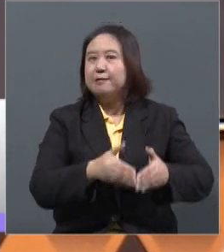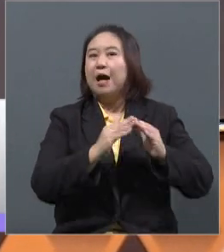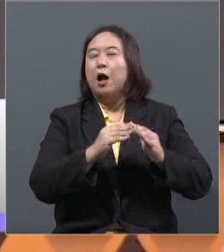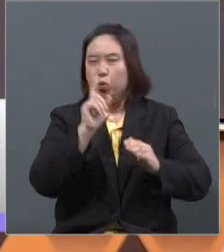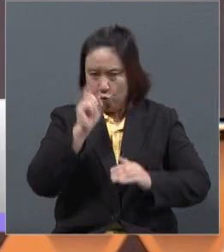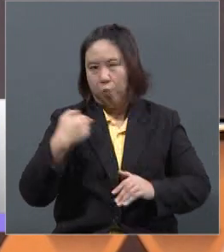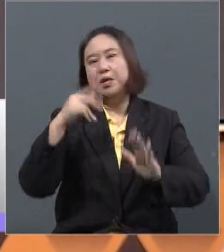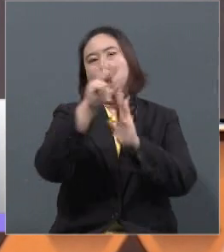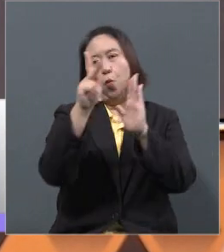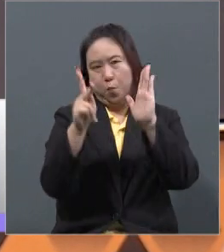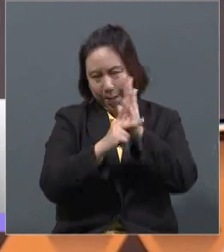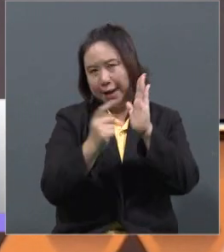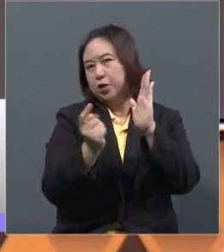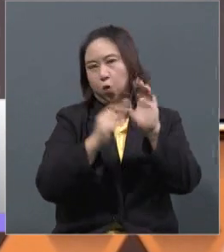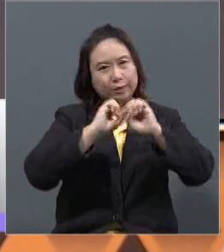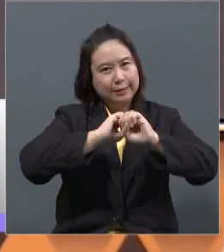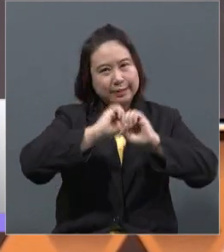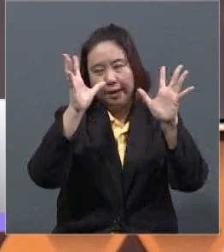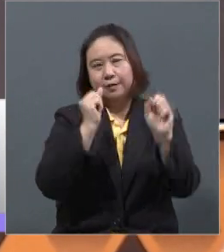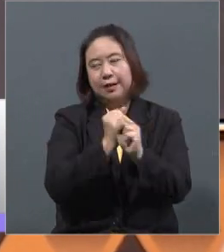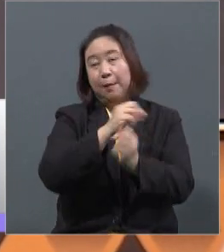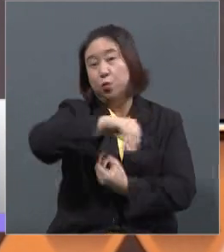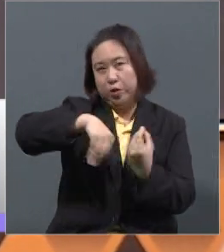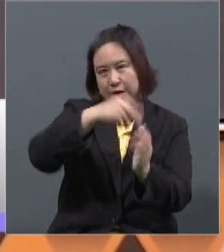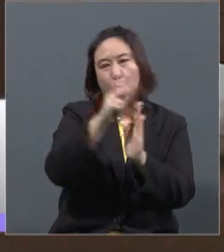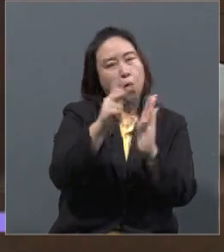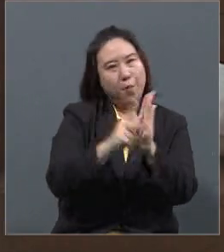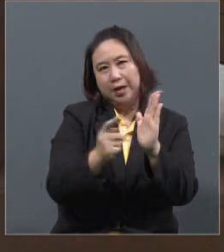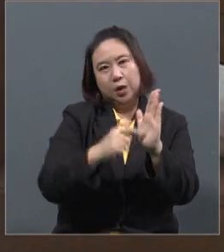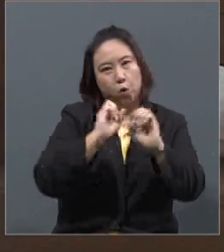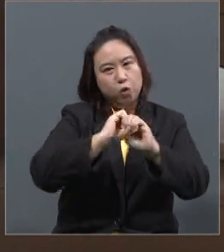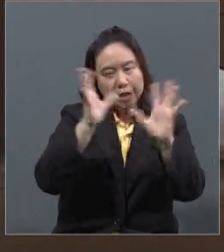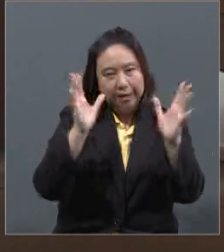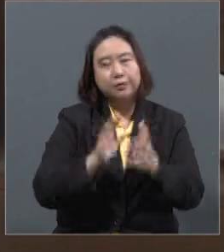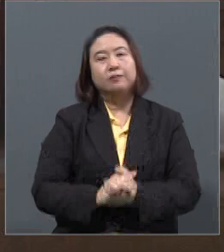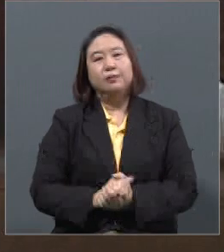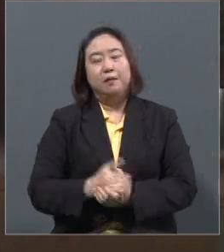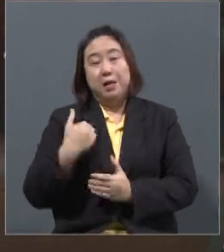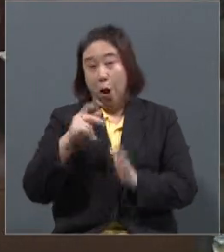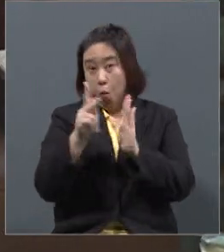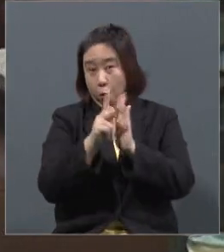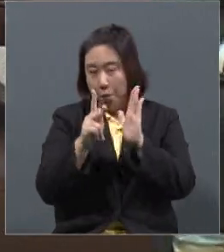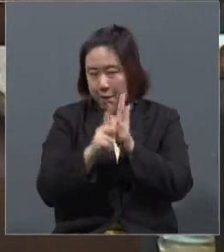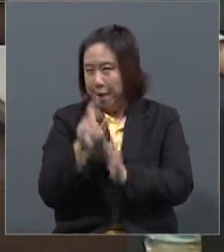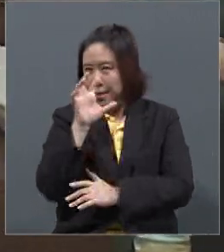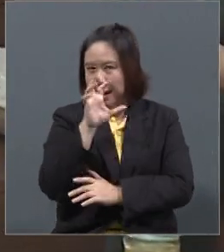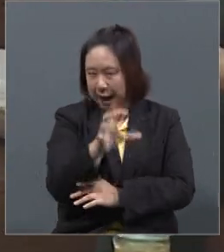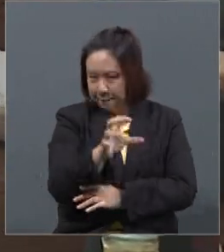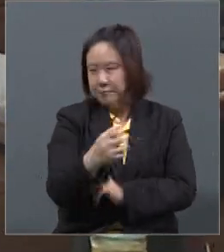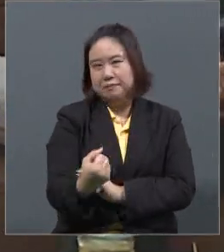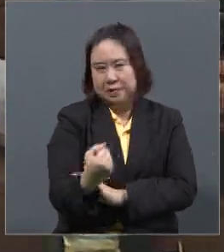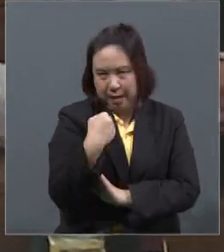ที่ชัดเจนสำหรับการดำเนินการธุรกิจการบังคับใช้กฎหมายที่เด็ดขาดเฉียบขาดและเป็นธรรม